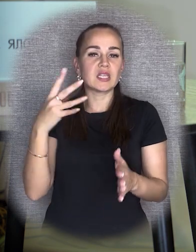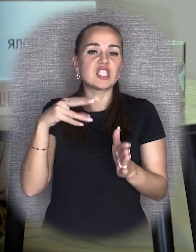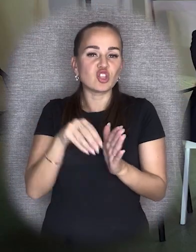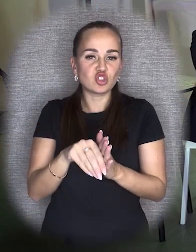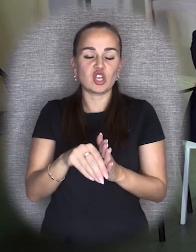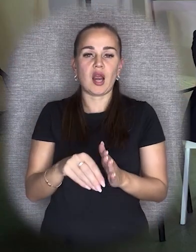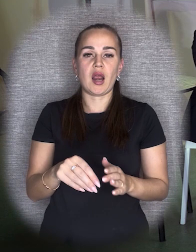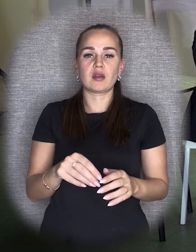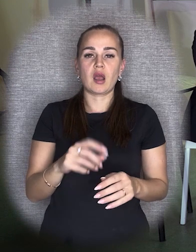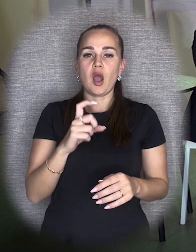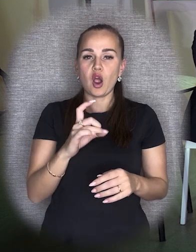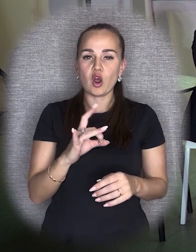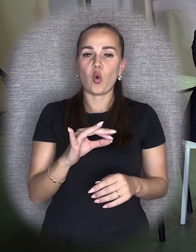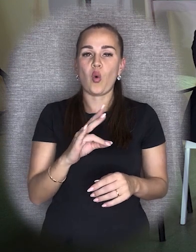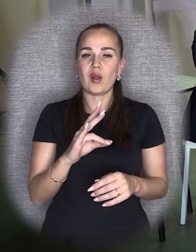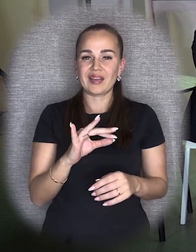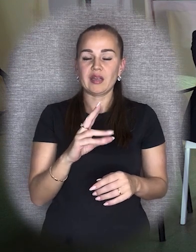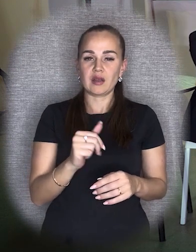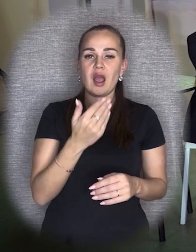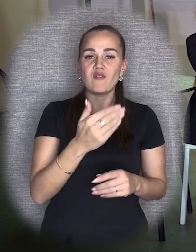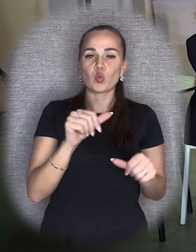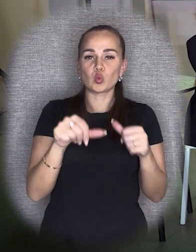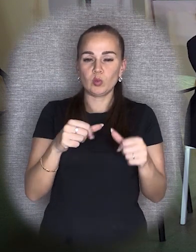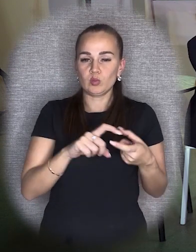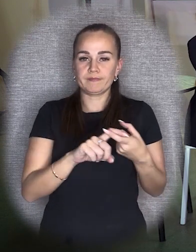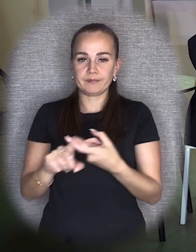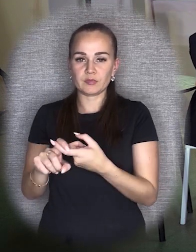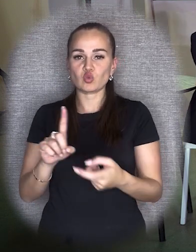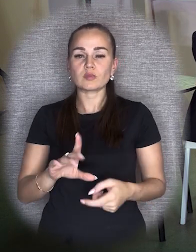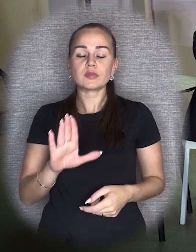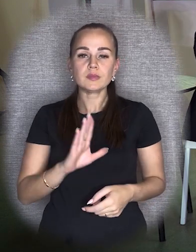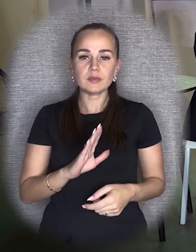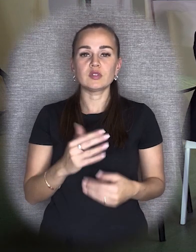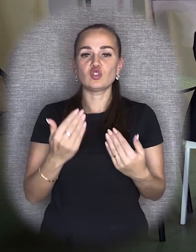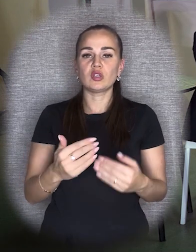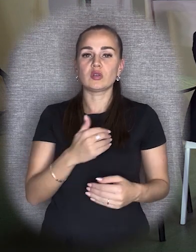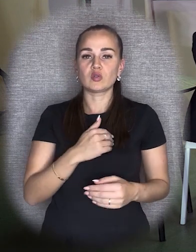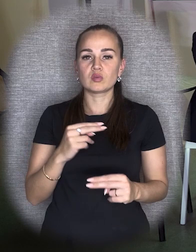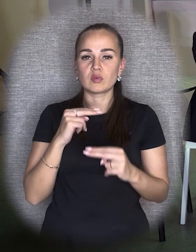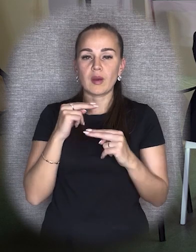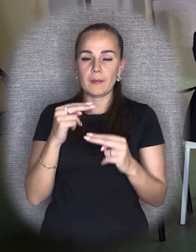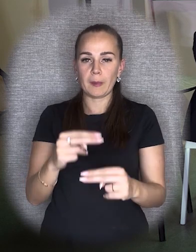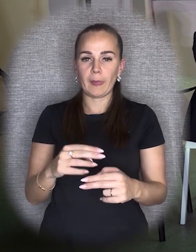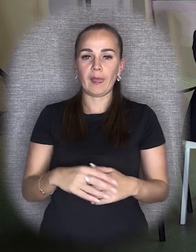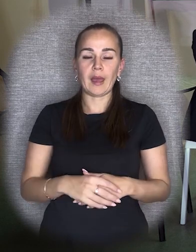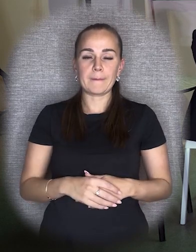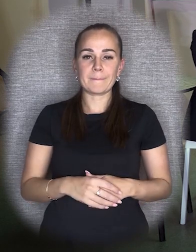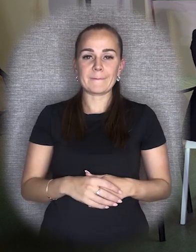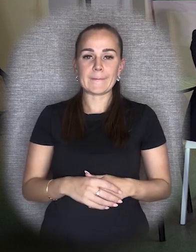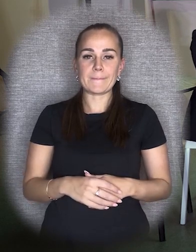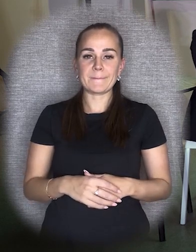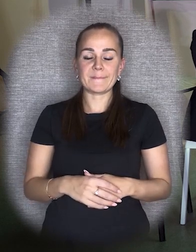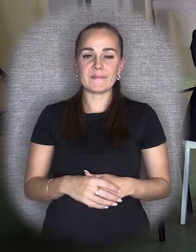вот такой хроникальной скульптуры. Я хотела бы сейчас обратиться к Ингмару Витвицкому, потому что